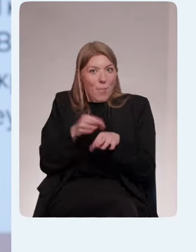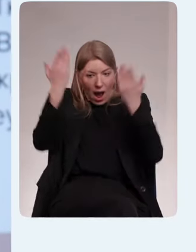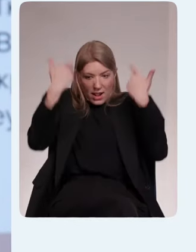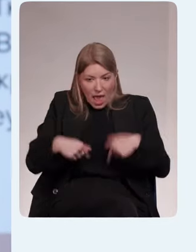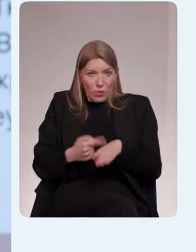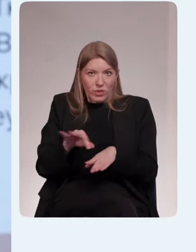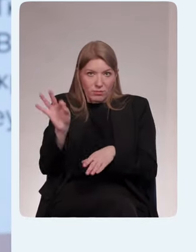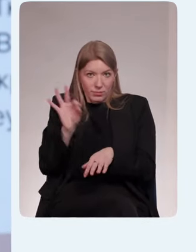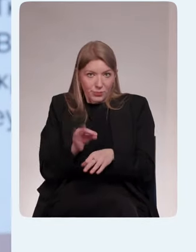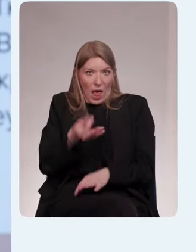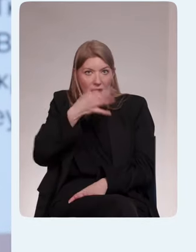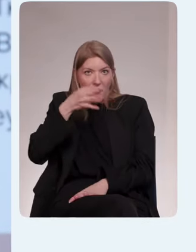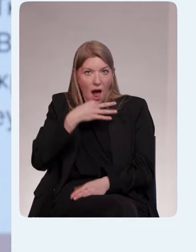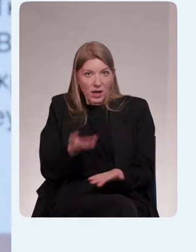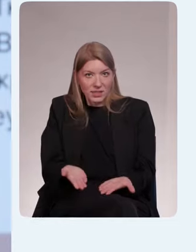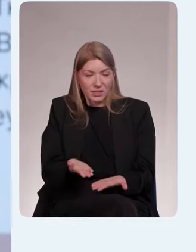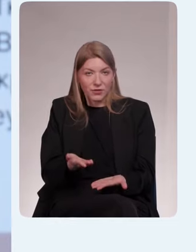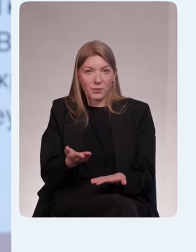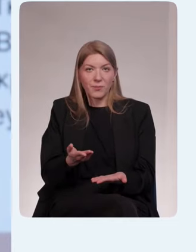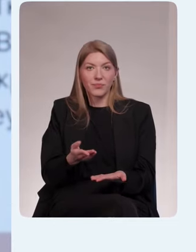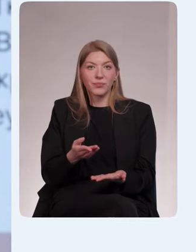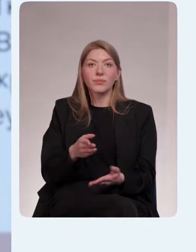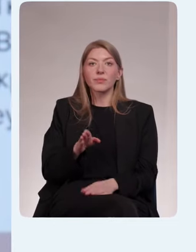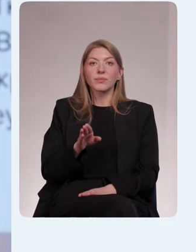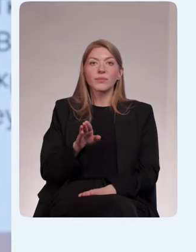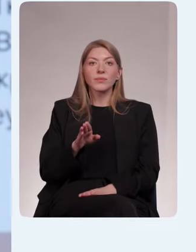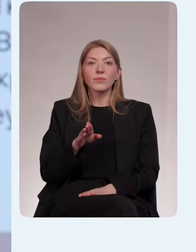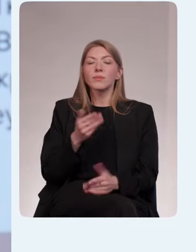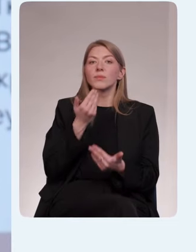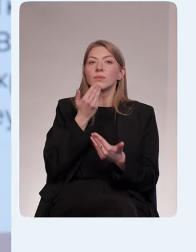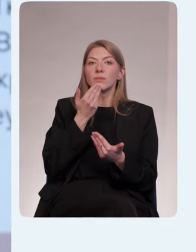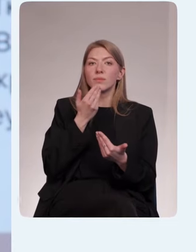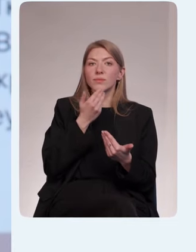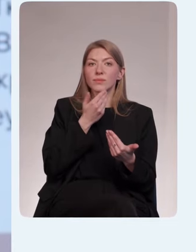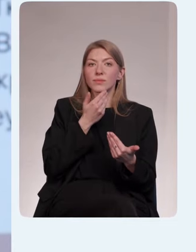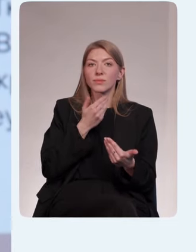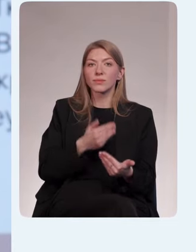лекарство. И подношу термос и говорю: понюхайте.